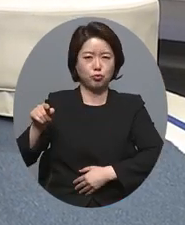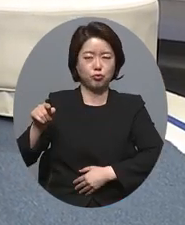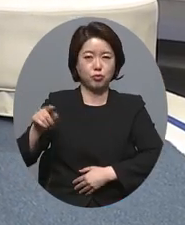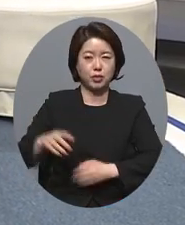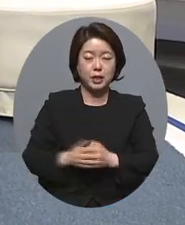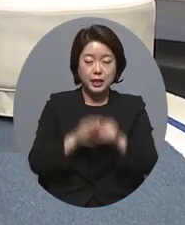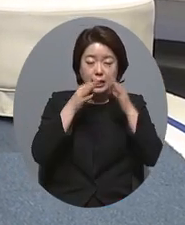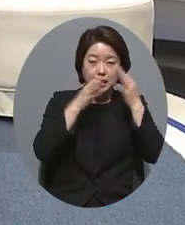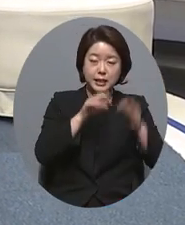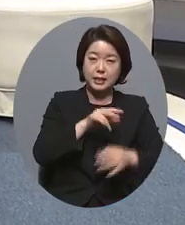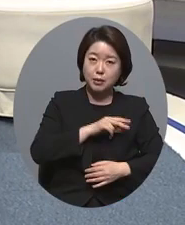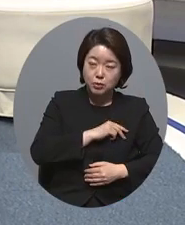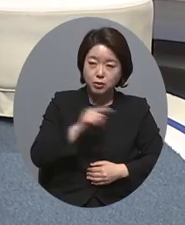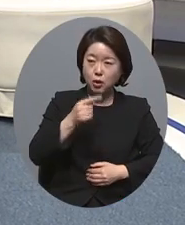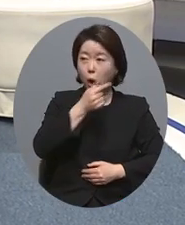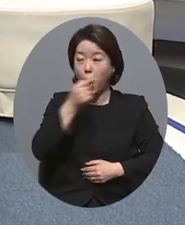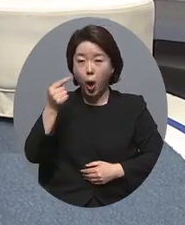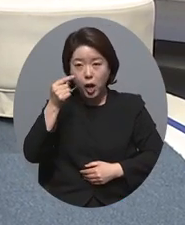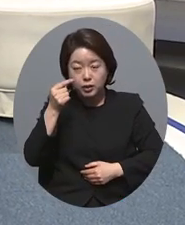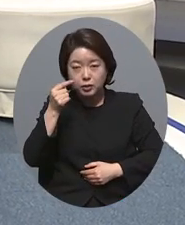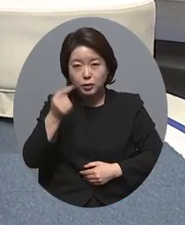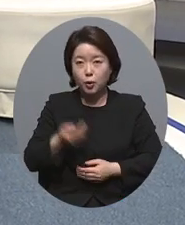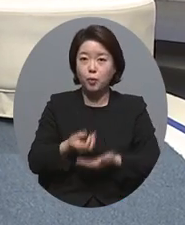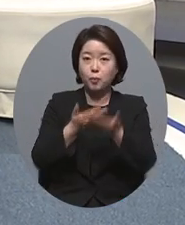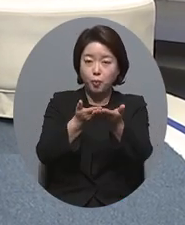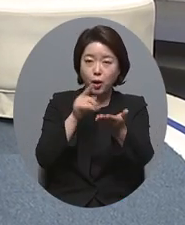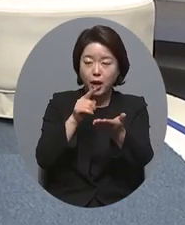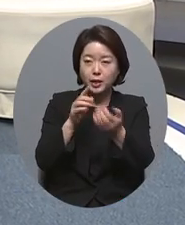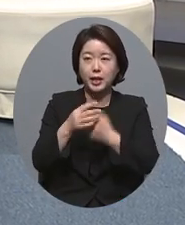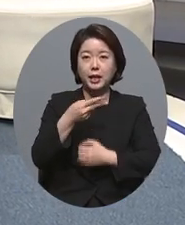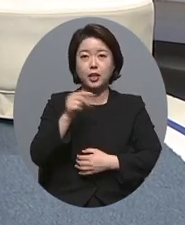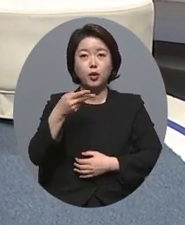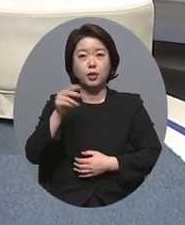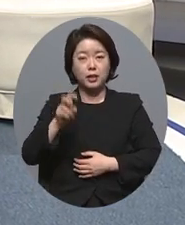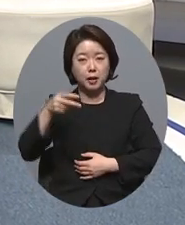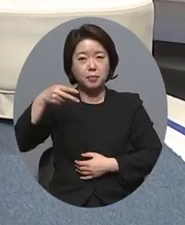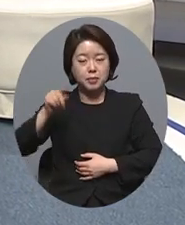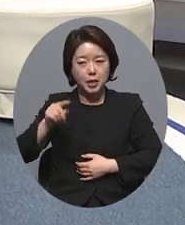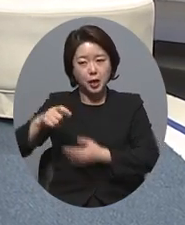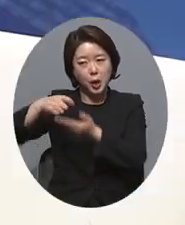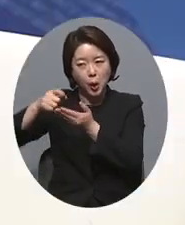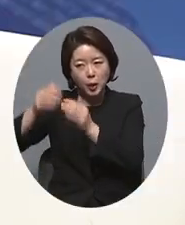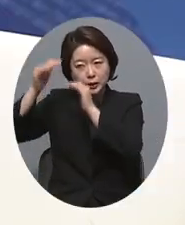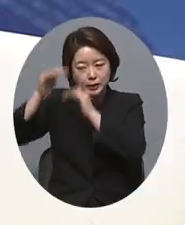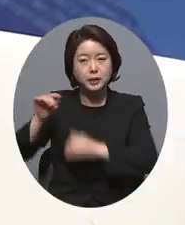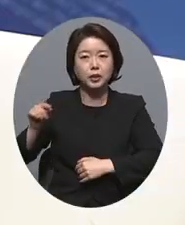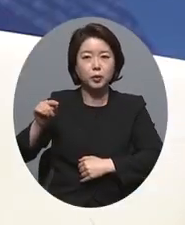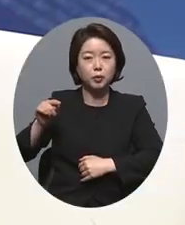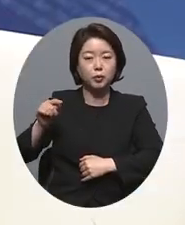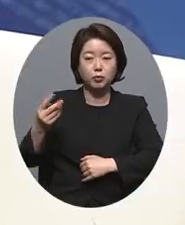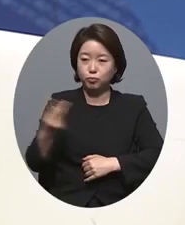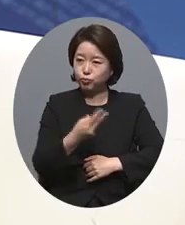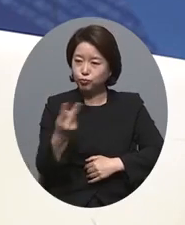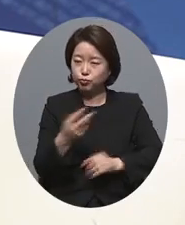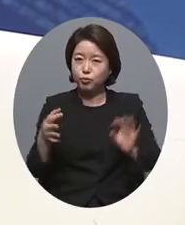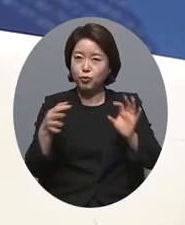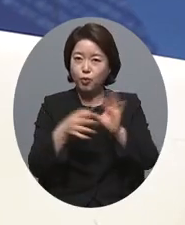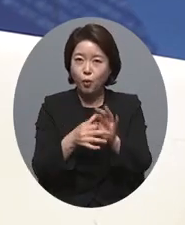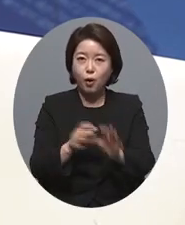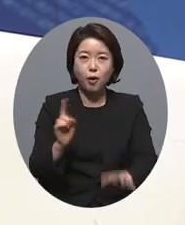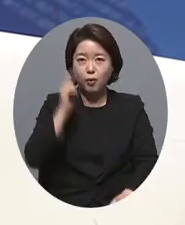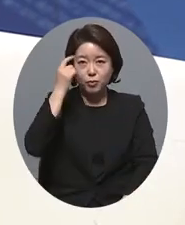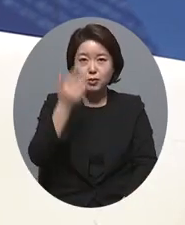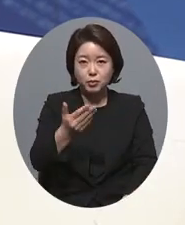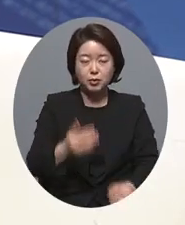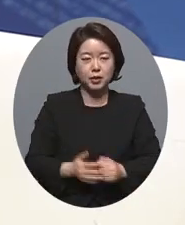얘기를 하는 근거가 됐던 것도 더 탐사의 취재 내용이었거든요. 이 둘의 연관점은 좀 어떻습니까? 일단 보면은 이